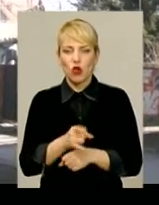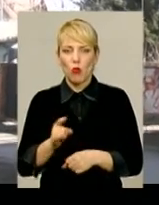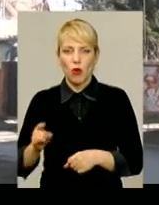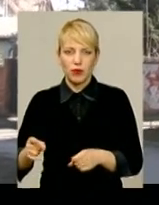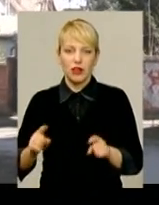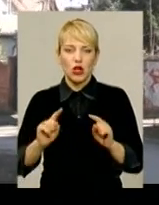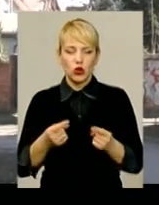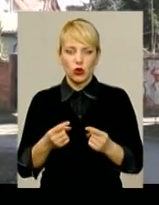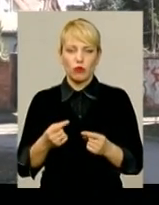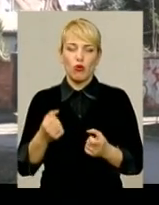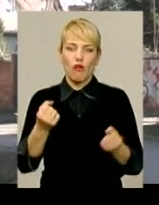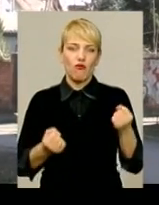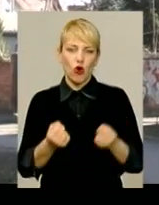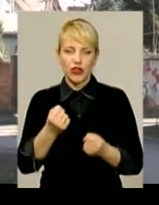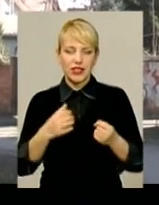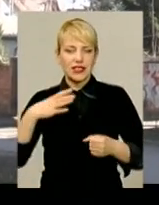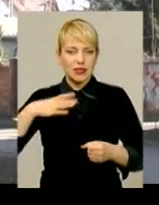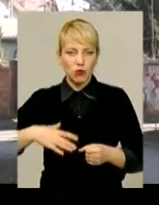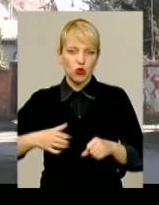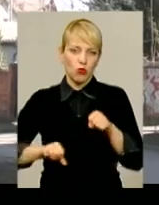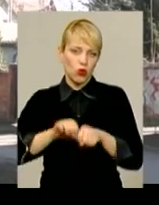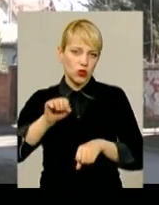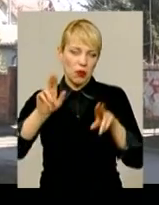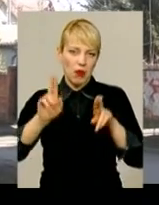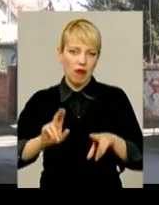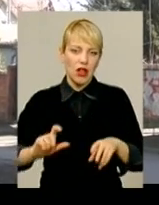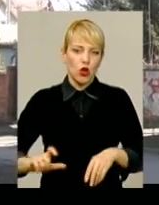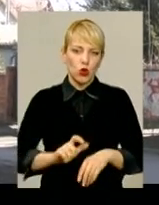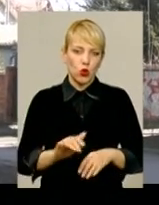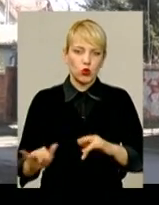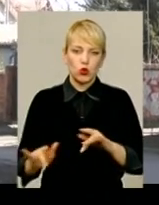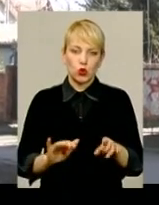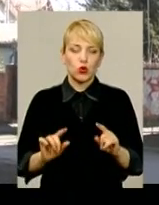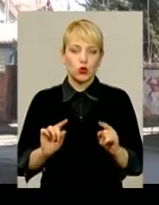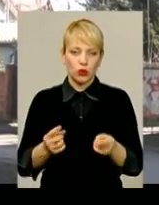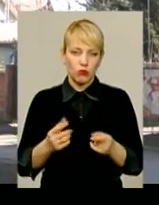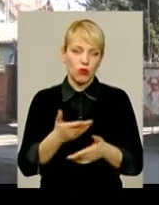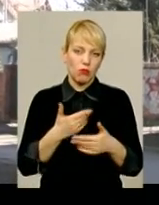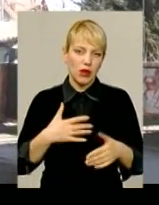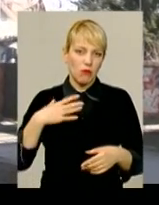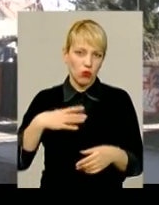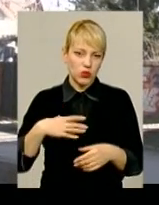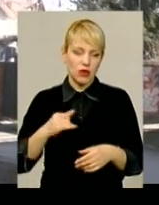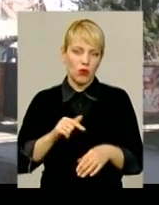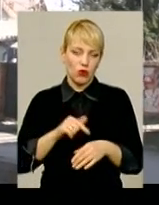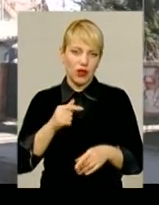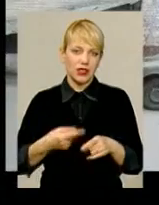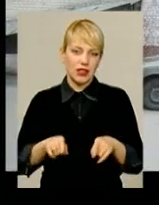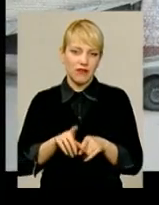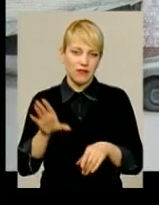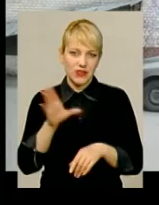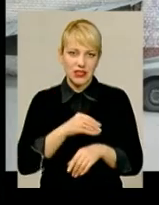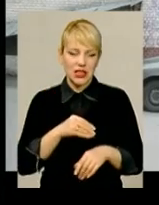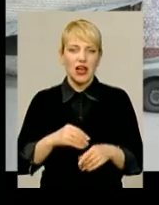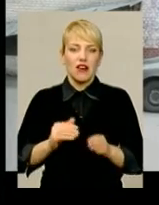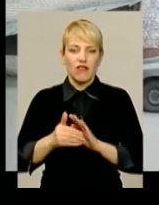Ось. І тому водії змушені порушувати правила дорожнього руху, тому мусимо і ми також реагувати на всі виклики.